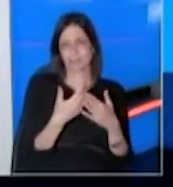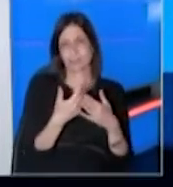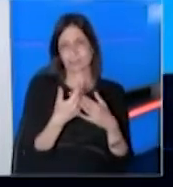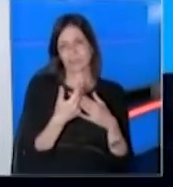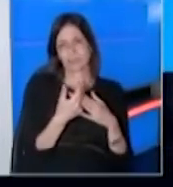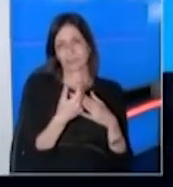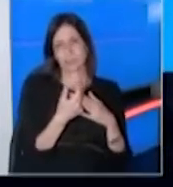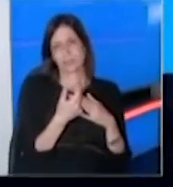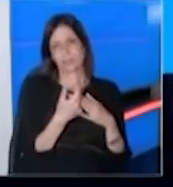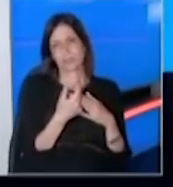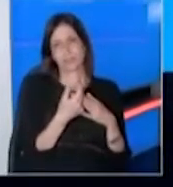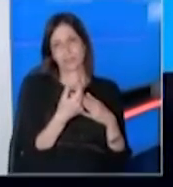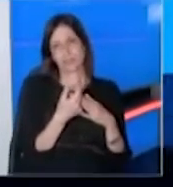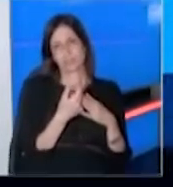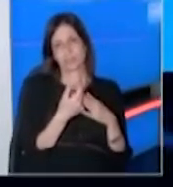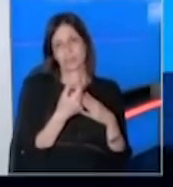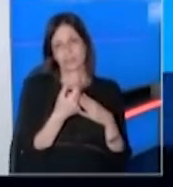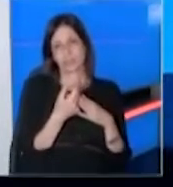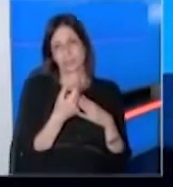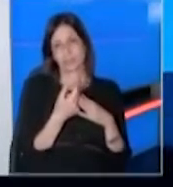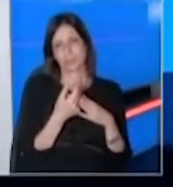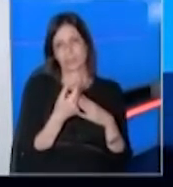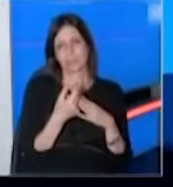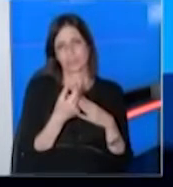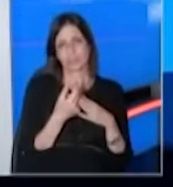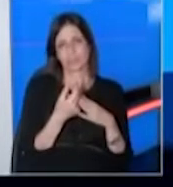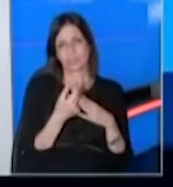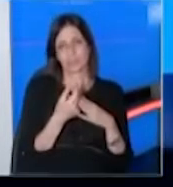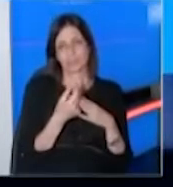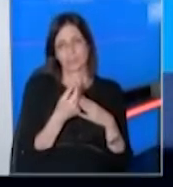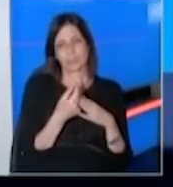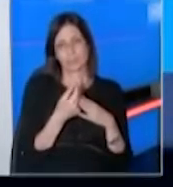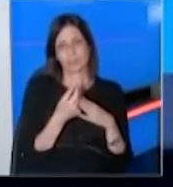התוצאה של התהליך, היא ש... אפשר להעביר. התוצאה של התהליך